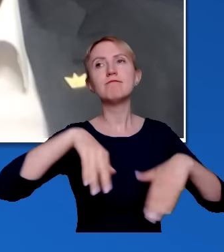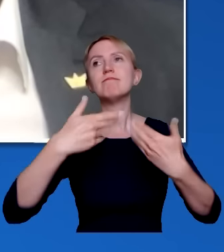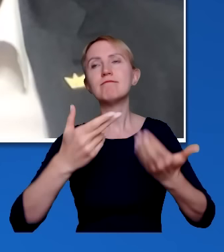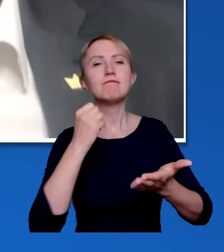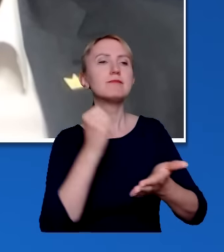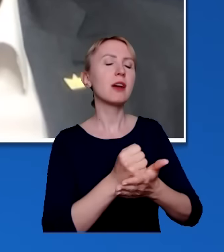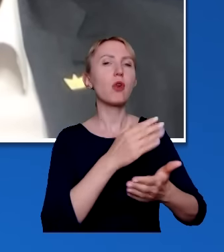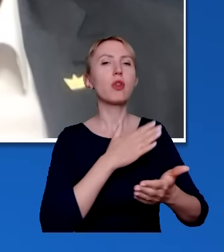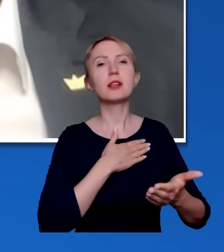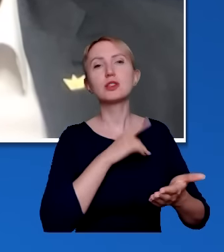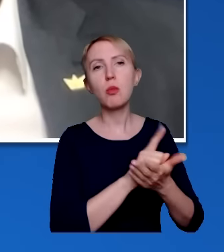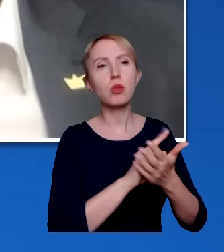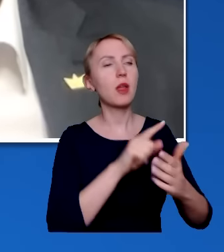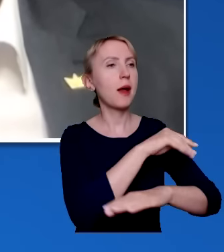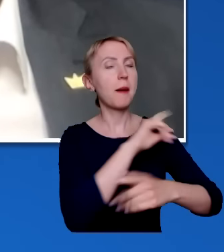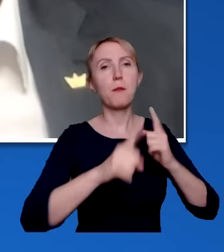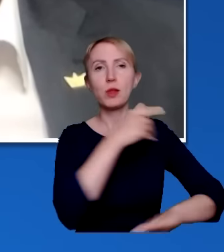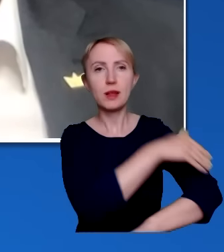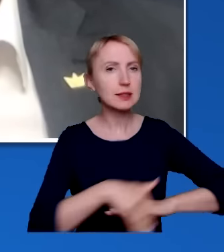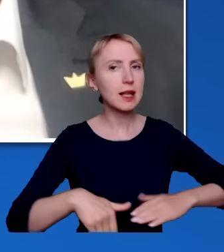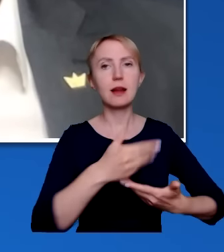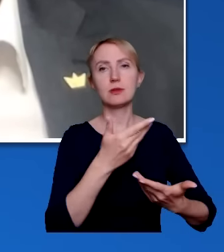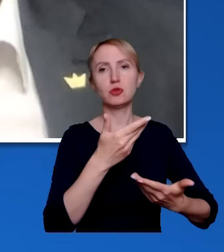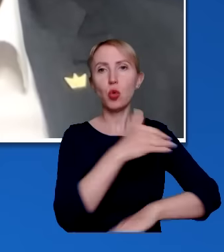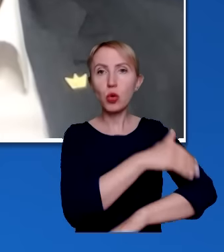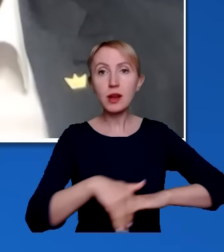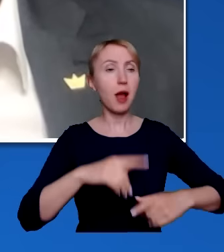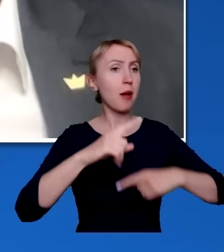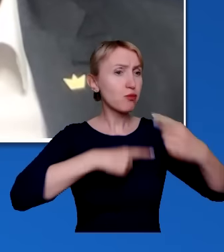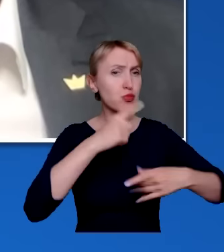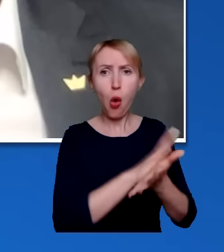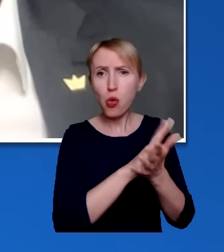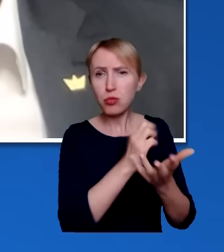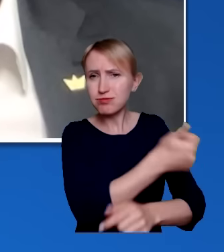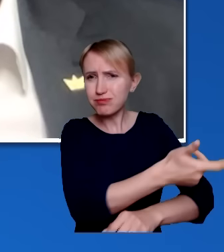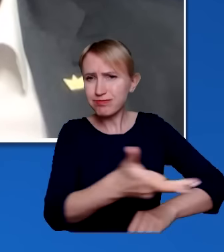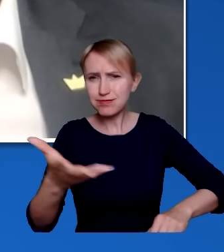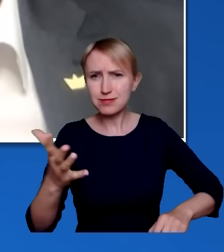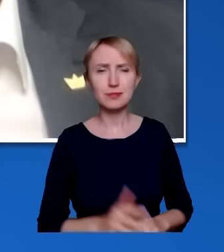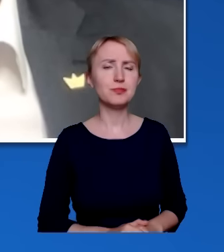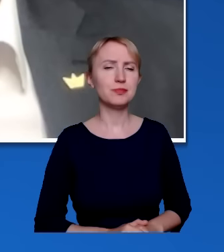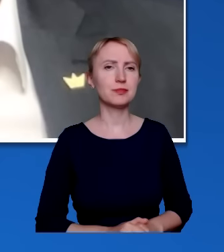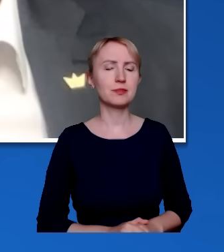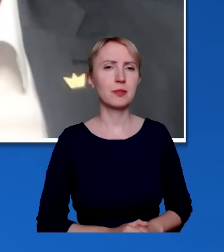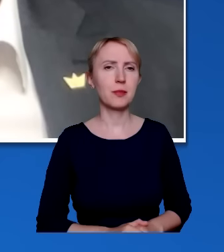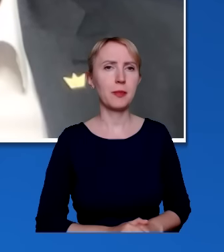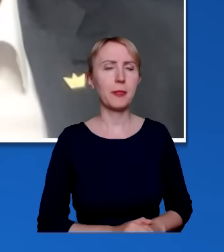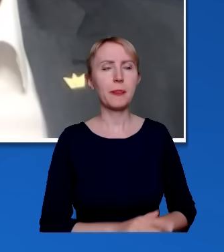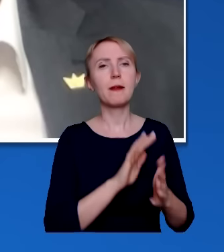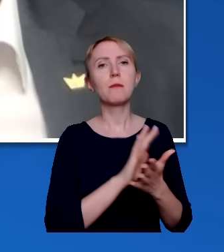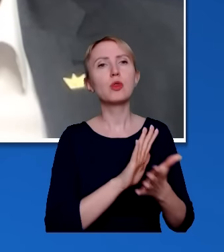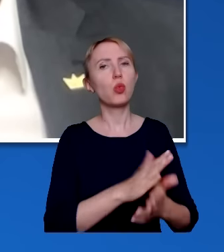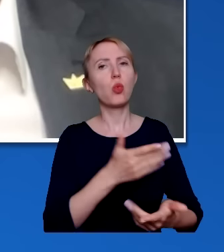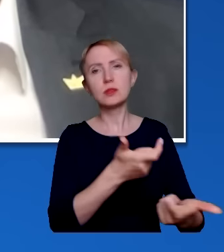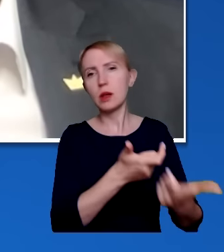polityką zagraniczną granicami produkcją nawet w wielu obszarach jeżeli chodzi o produkcję broni i tak